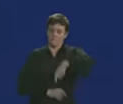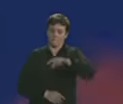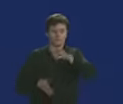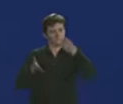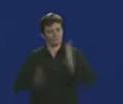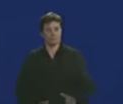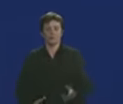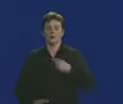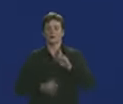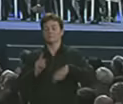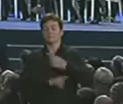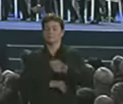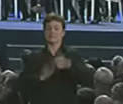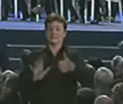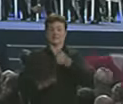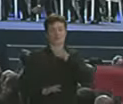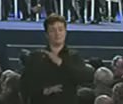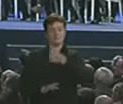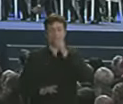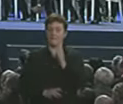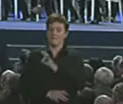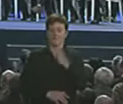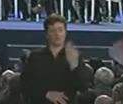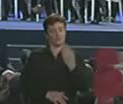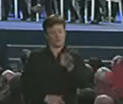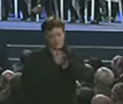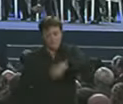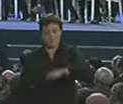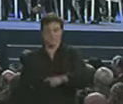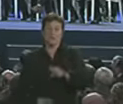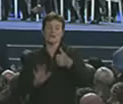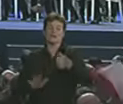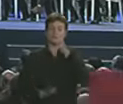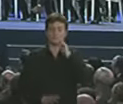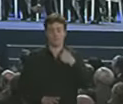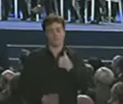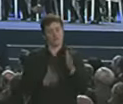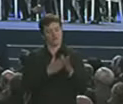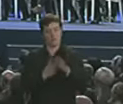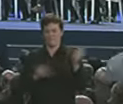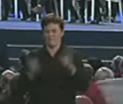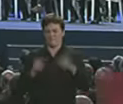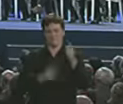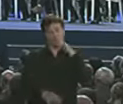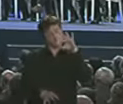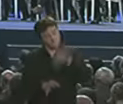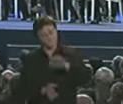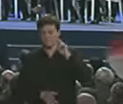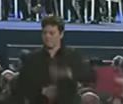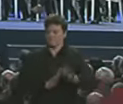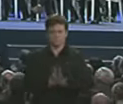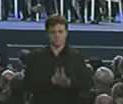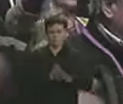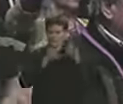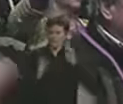mai, la France aura besoin de chacun de vous. Le 6 mai, je vous demande de venir, de vous mobiliser,